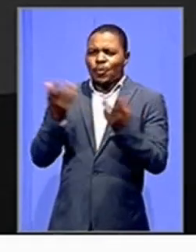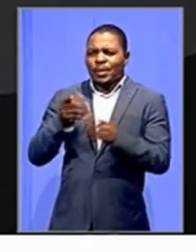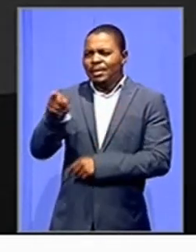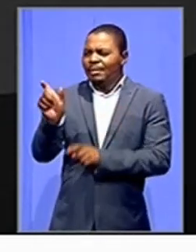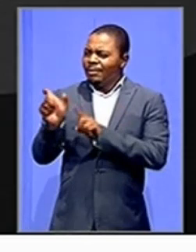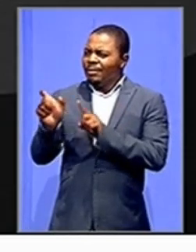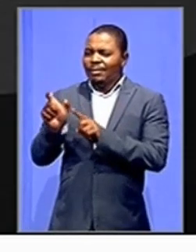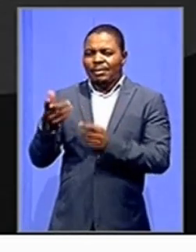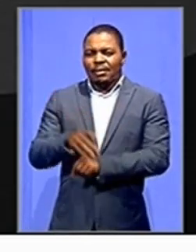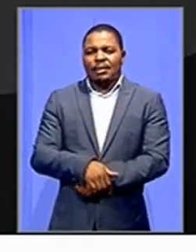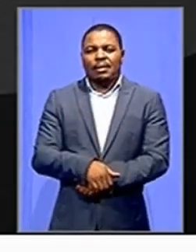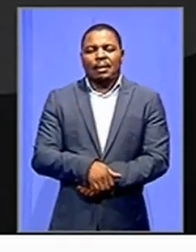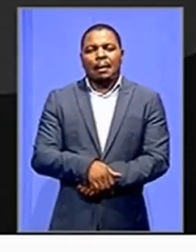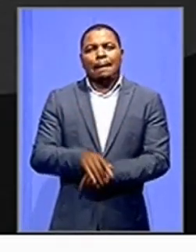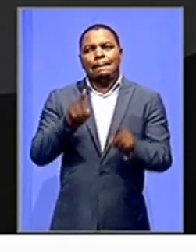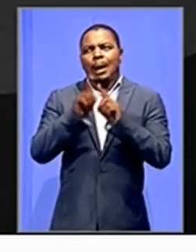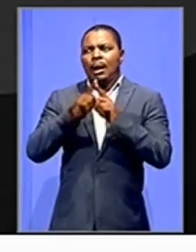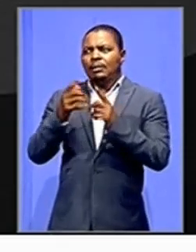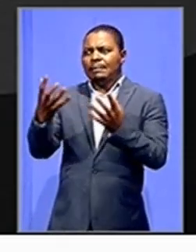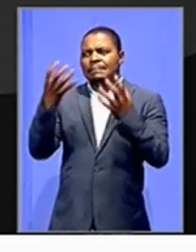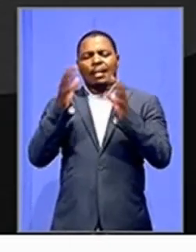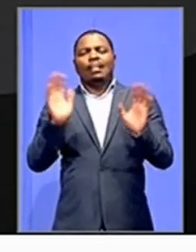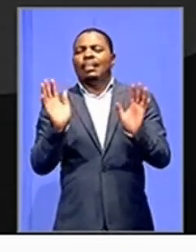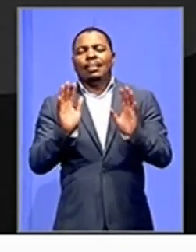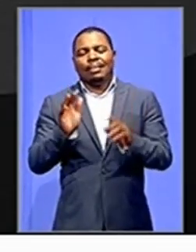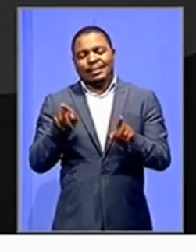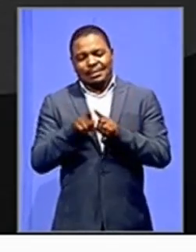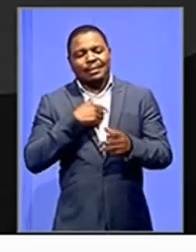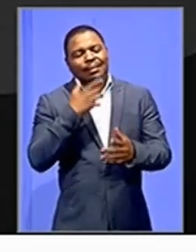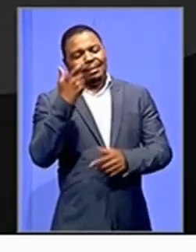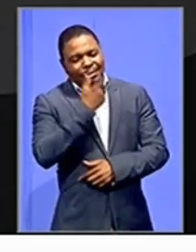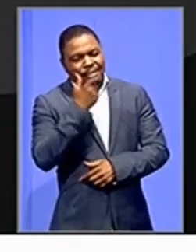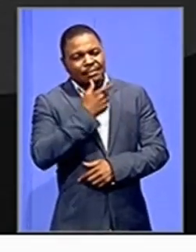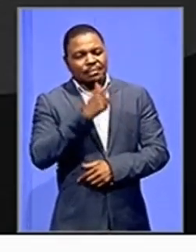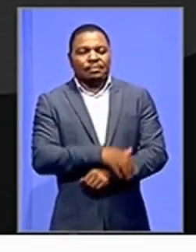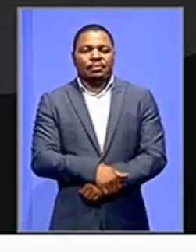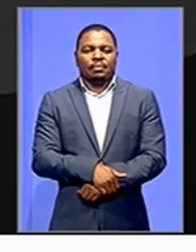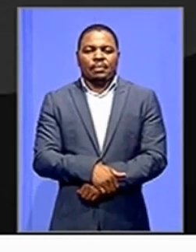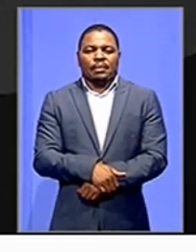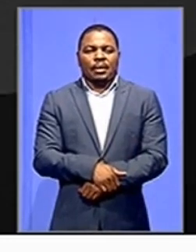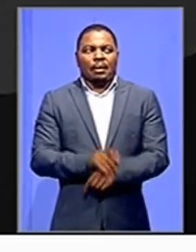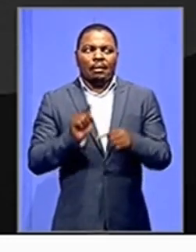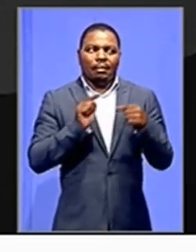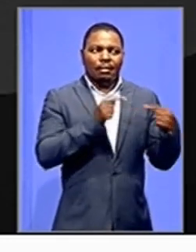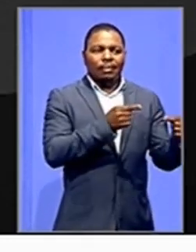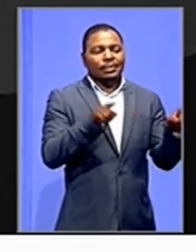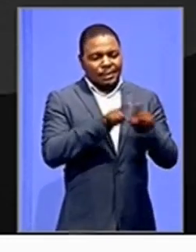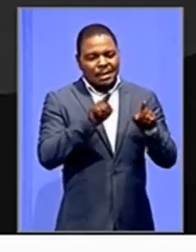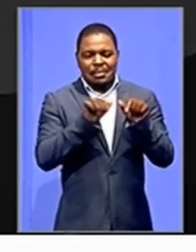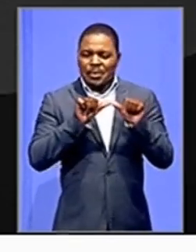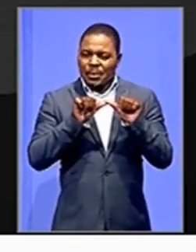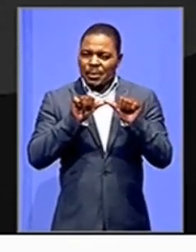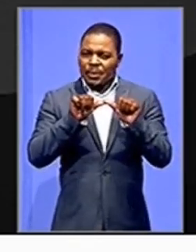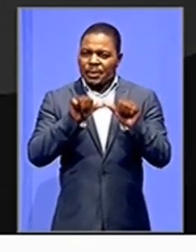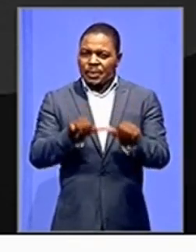nka ka eo ausi e fela a se ka bogale o tla tshega go mo phirisa o tlo tswela